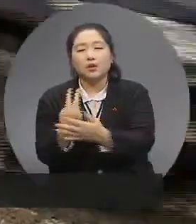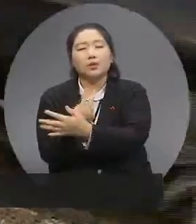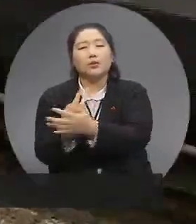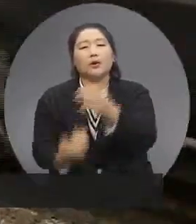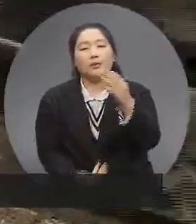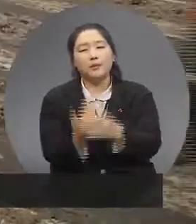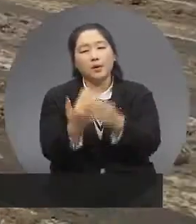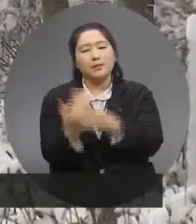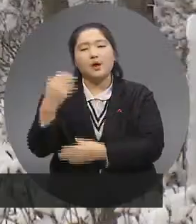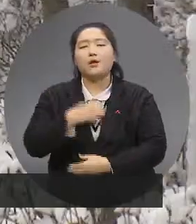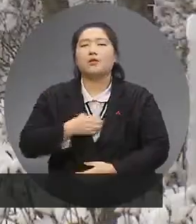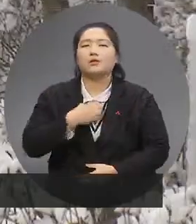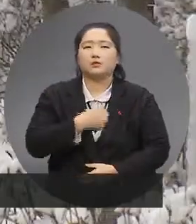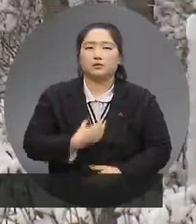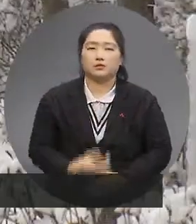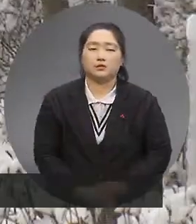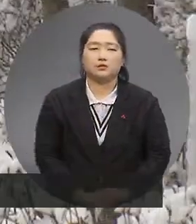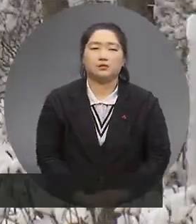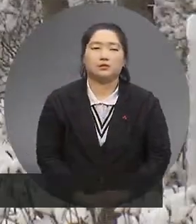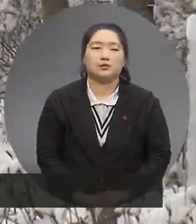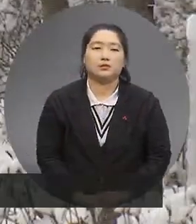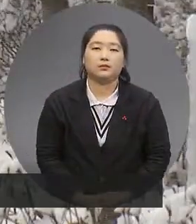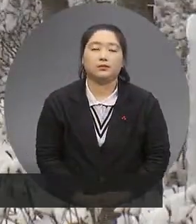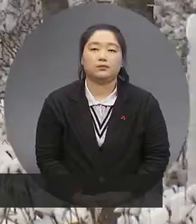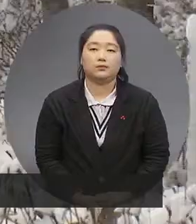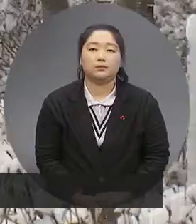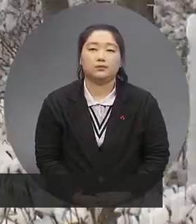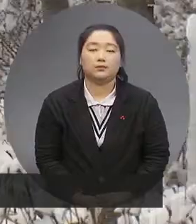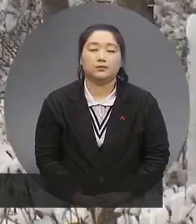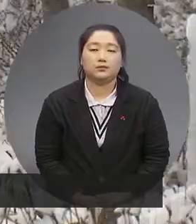높습니다. MBC 뉴스 김우초입니다.